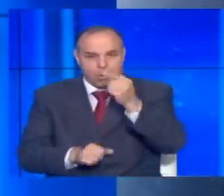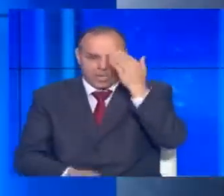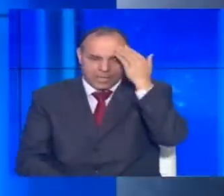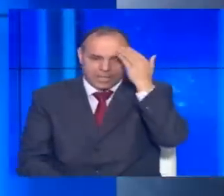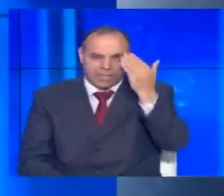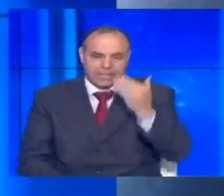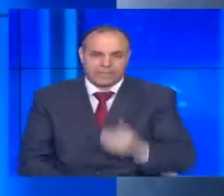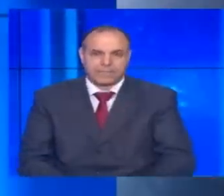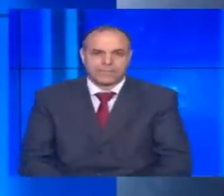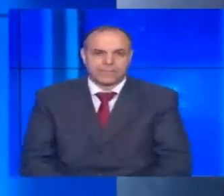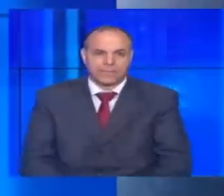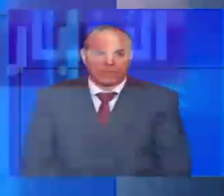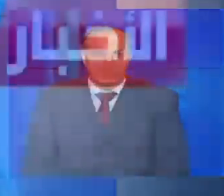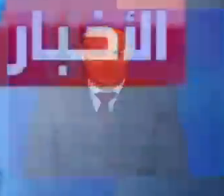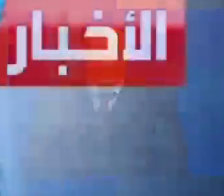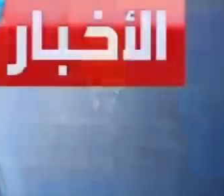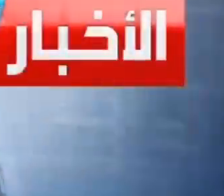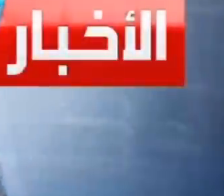اللقاء